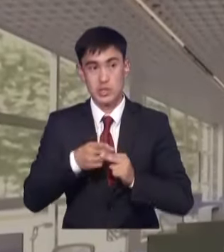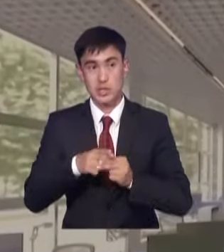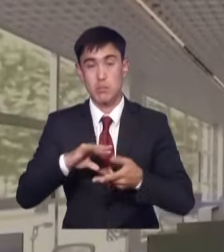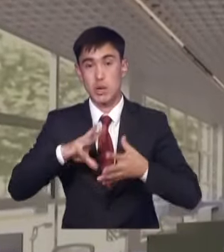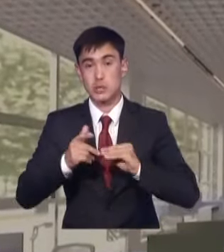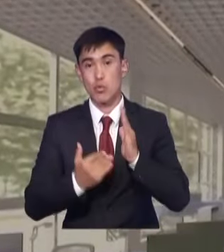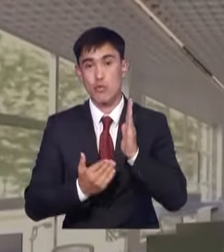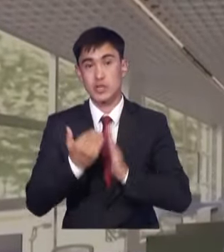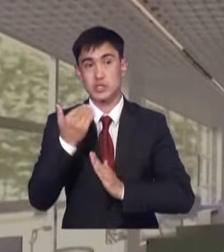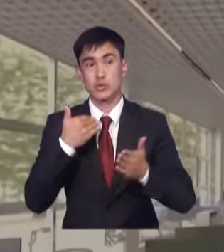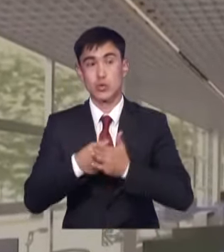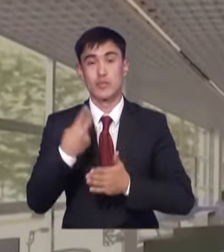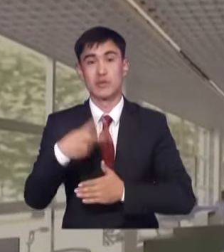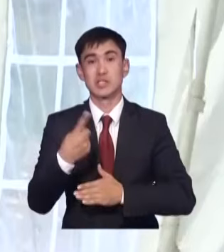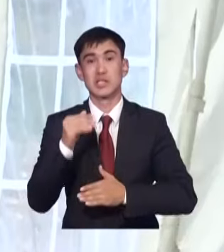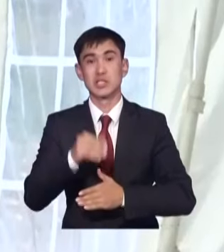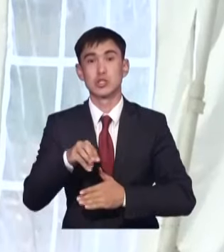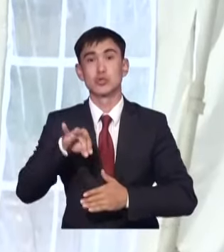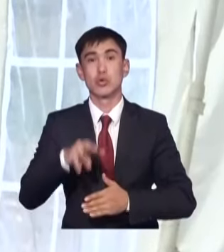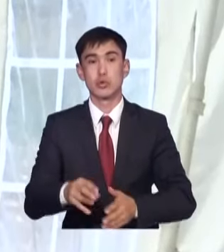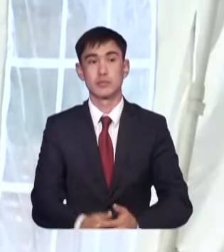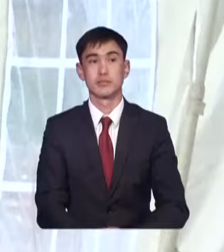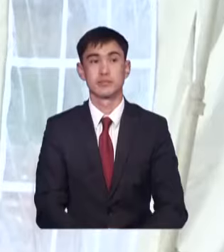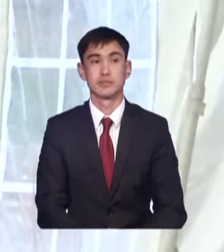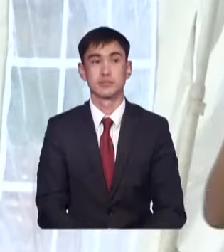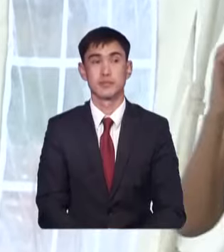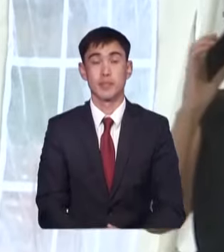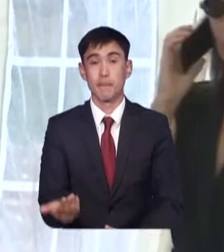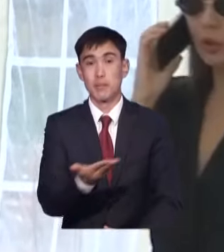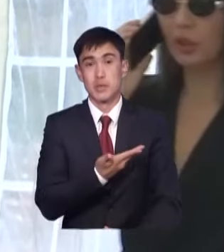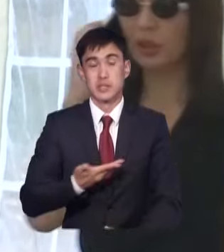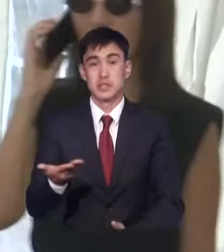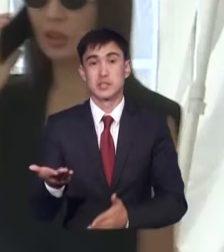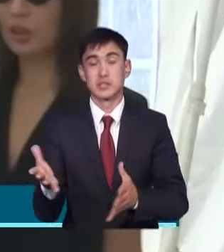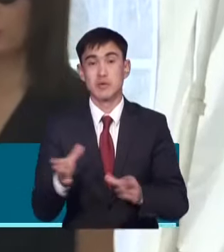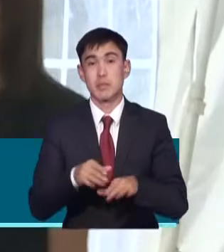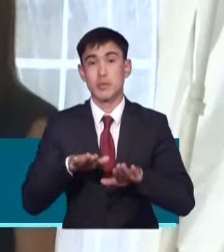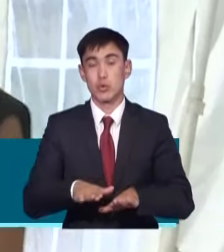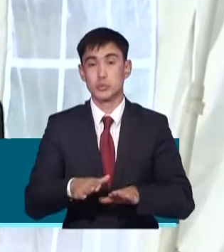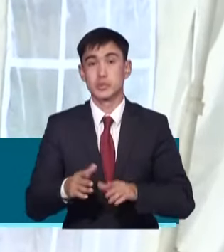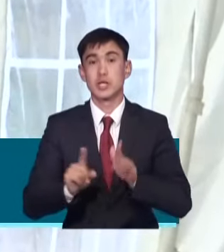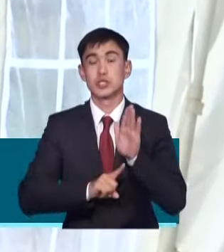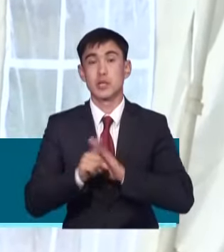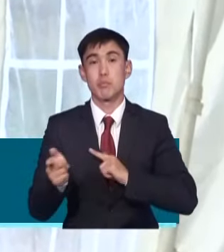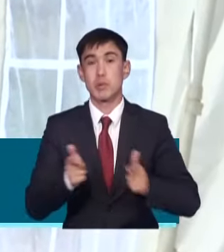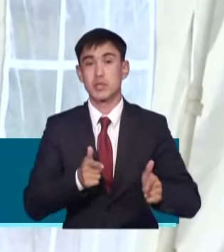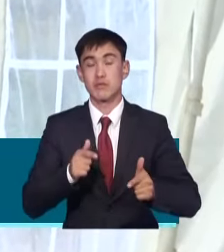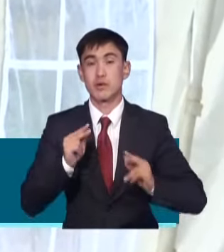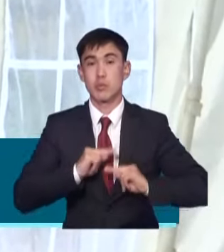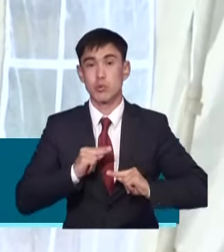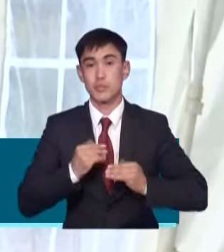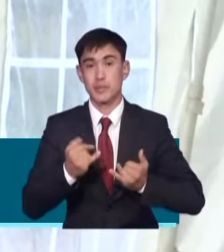показатель увеличится до 21000 тонн А мы с вами находимся в начале подготовительных работ в ближайшее время мы планируем начать